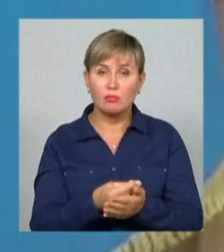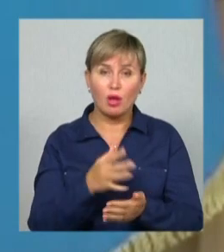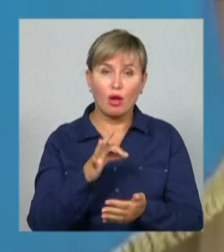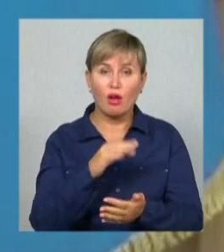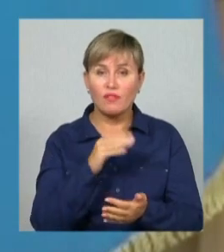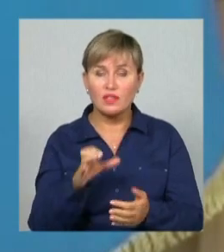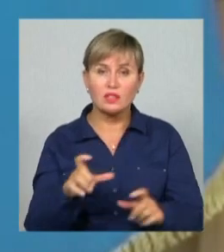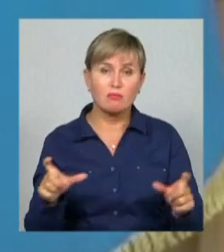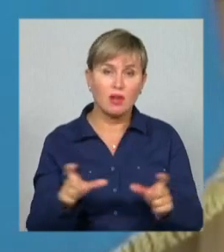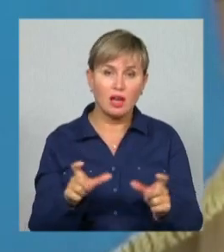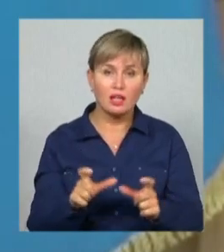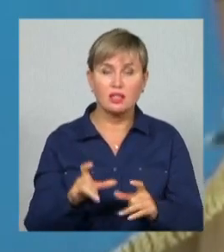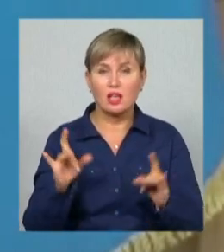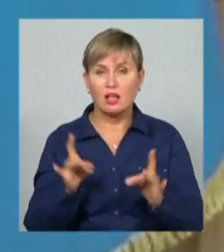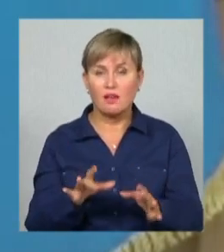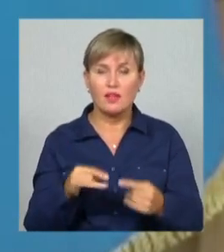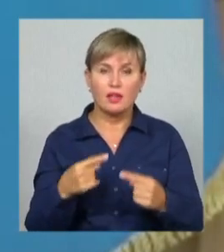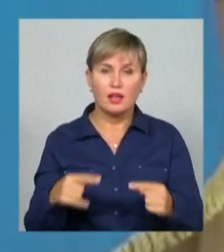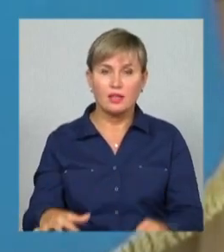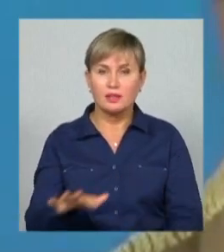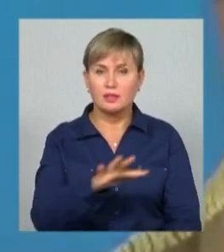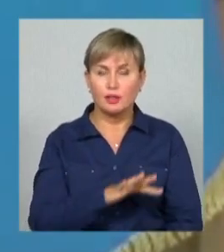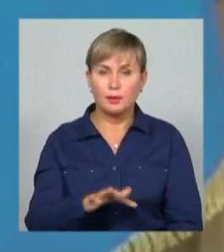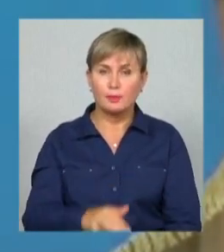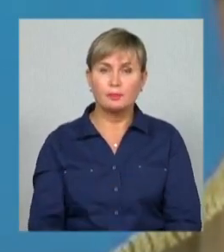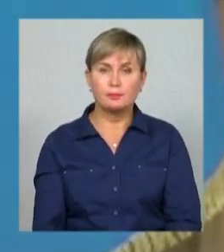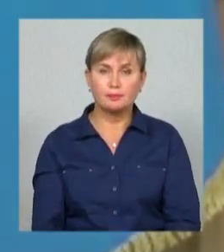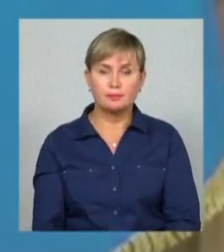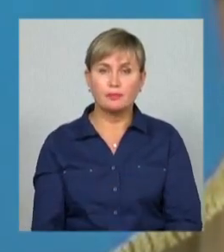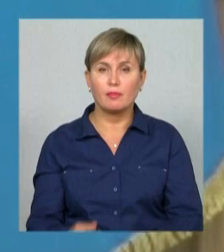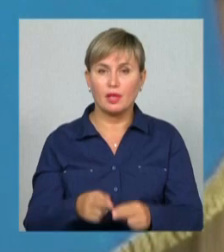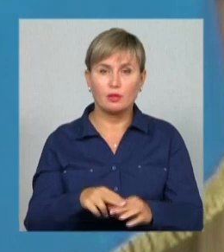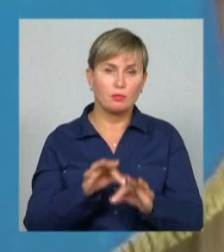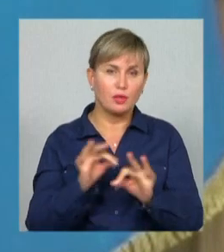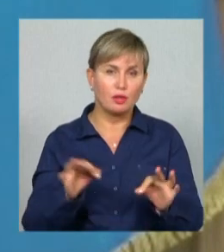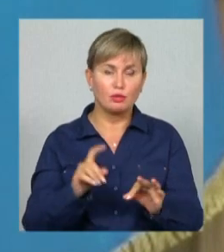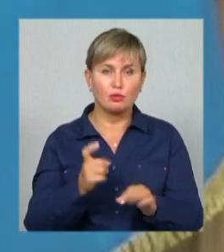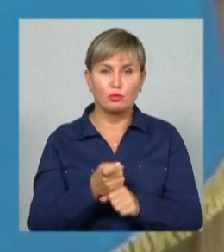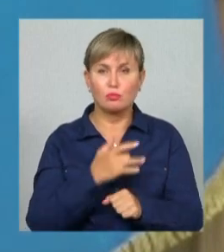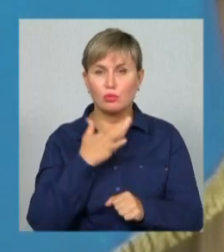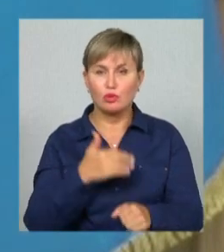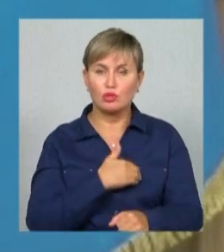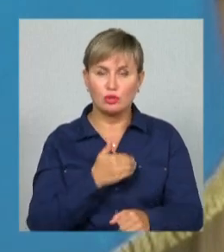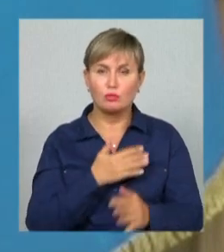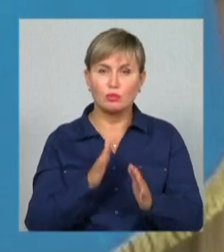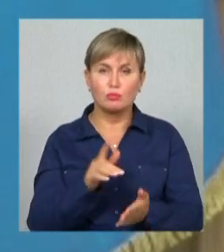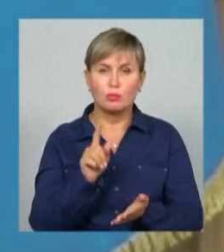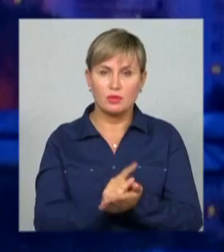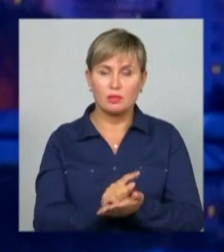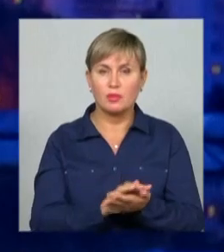офисом, магазином, кафе и так далее, и так далее. Так что здорово, что очень много таких желающих. Мы будем продолжать